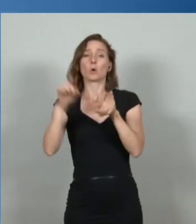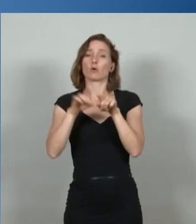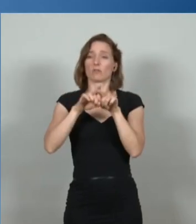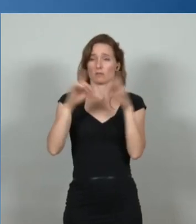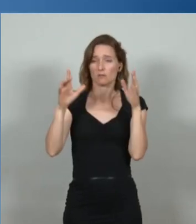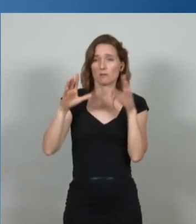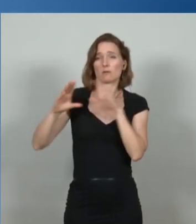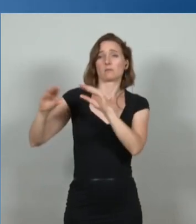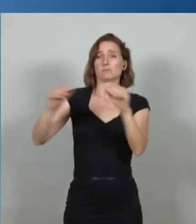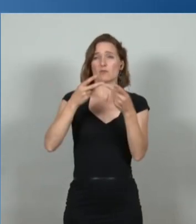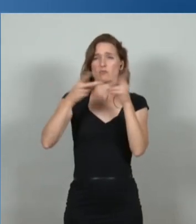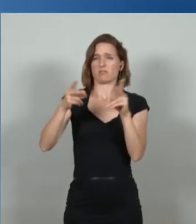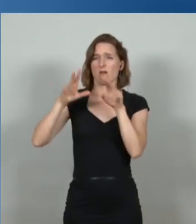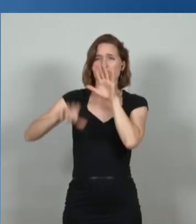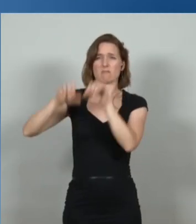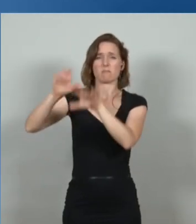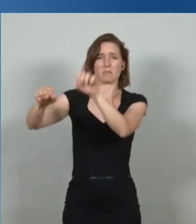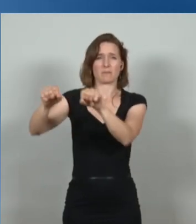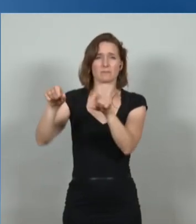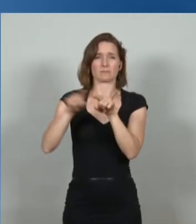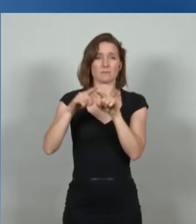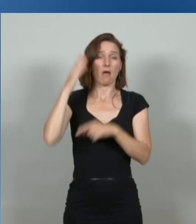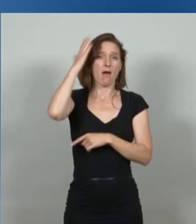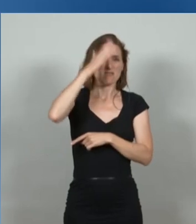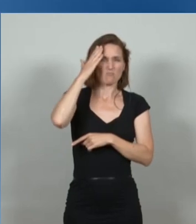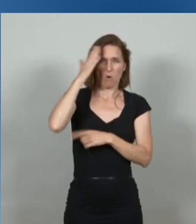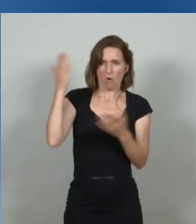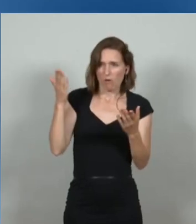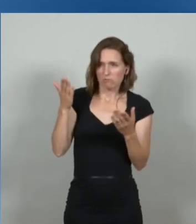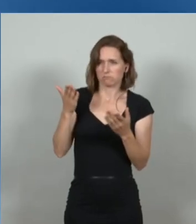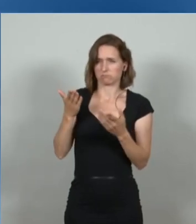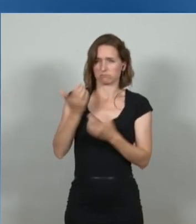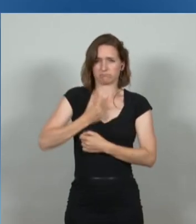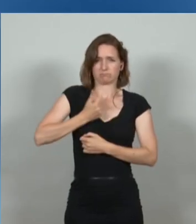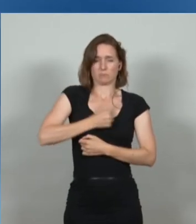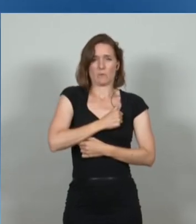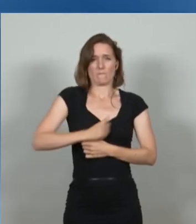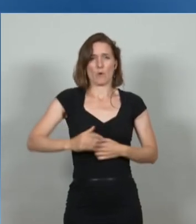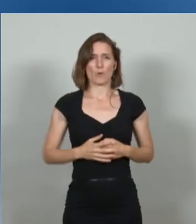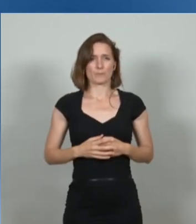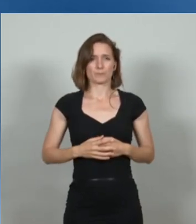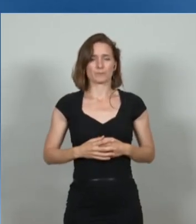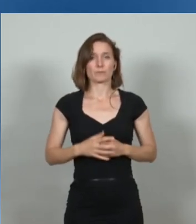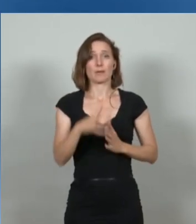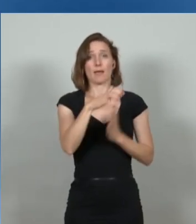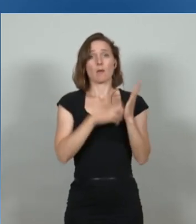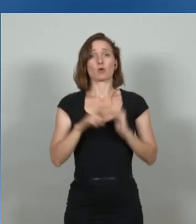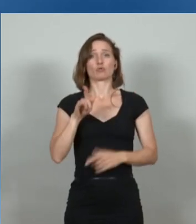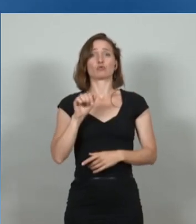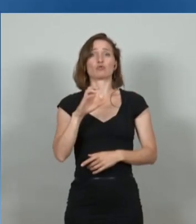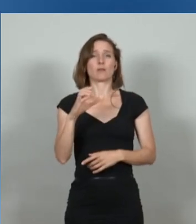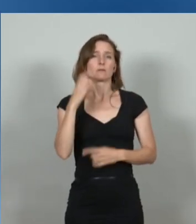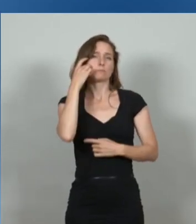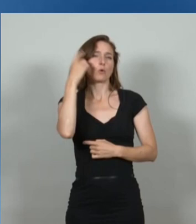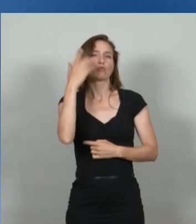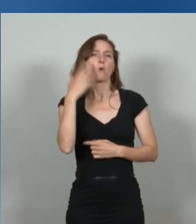et une atteinte sévère à la condition animale le rapport du GIEC envisage la régulation de la publicité comme un outil à